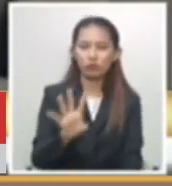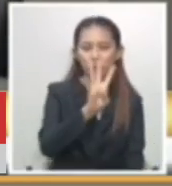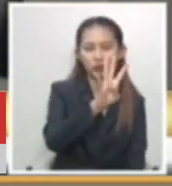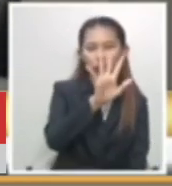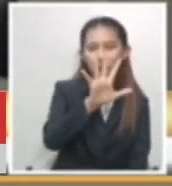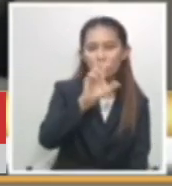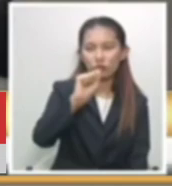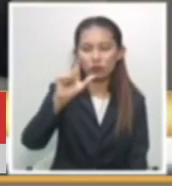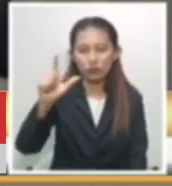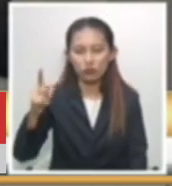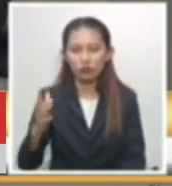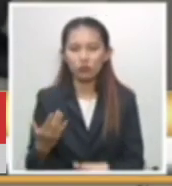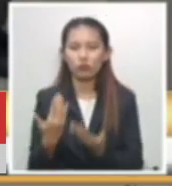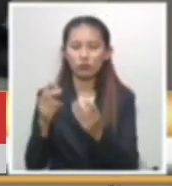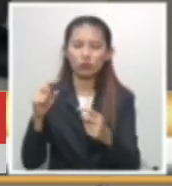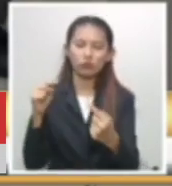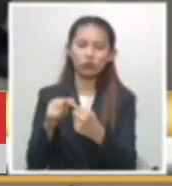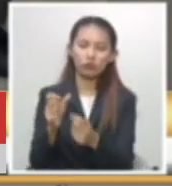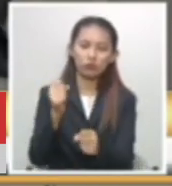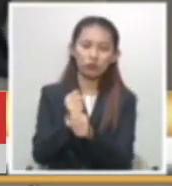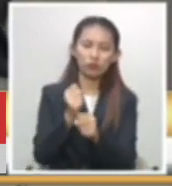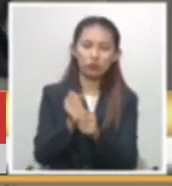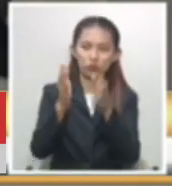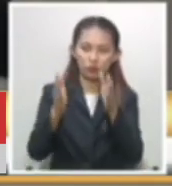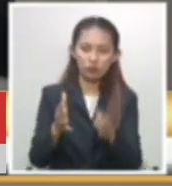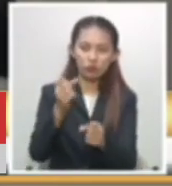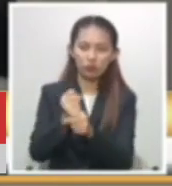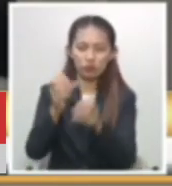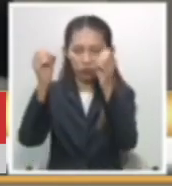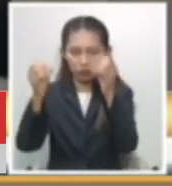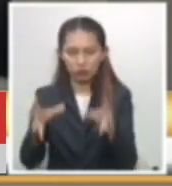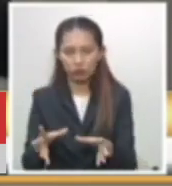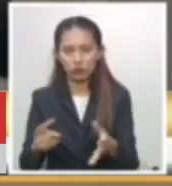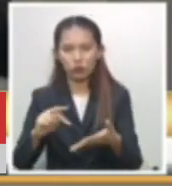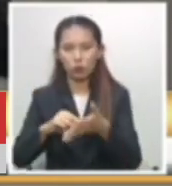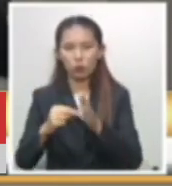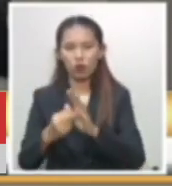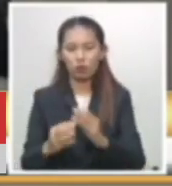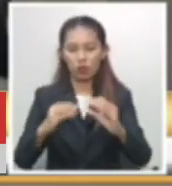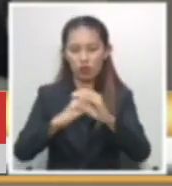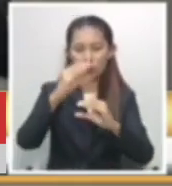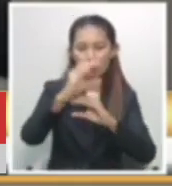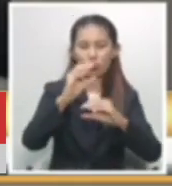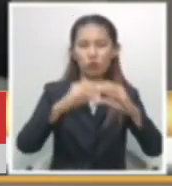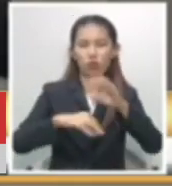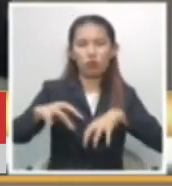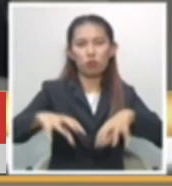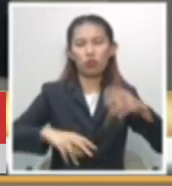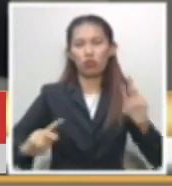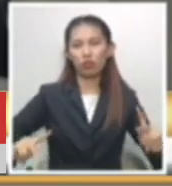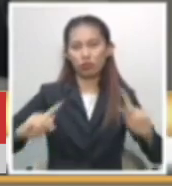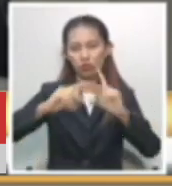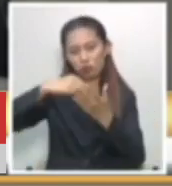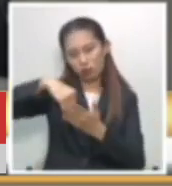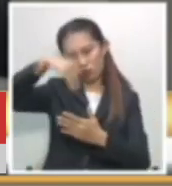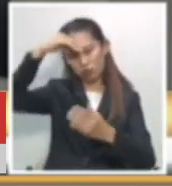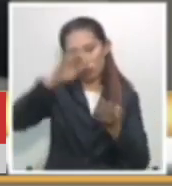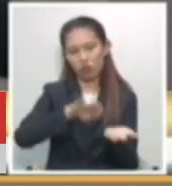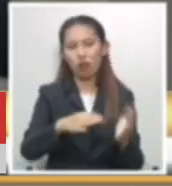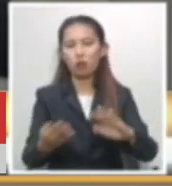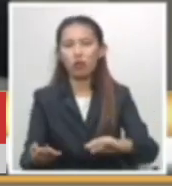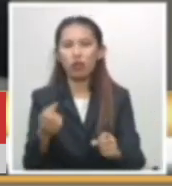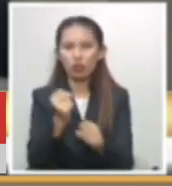แล้วนี่ผลออกมาคือ1ทำลายโครงสร้างการบริหารกระทรวงศึกษาที่เขาทำไว้ดี